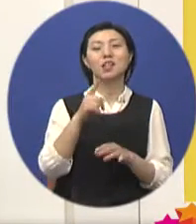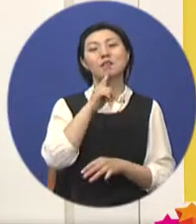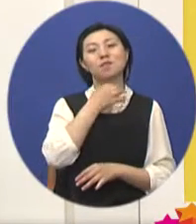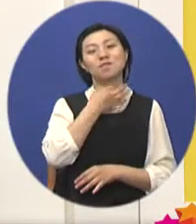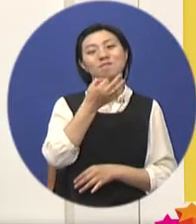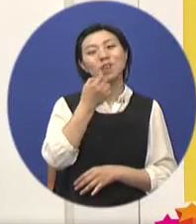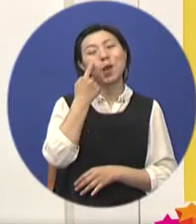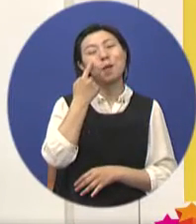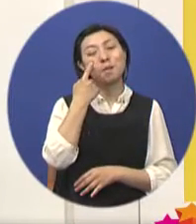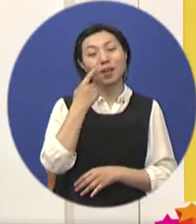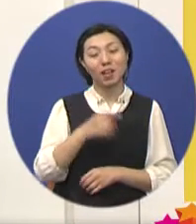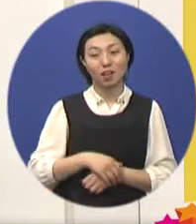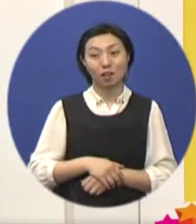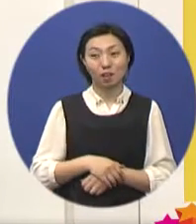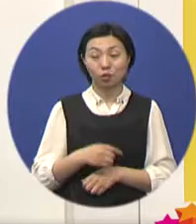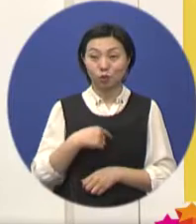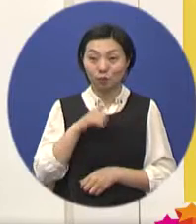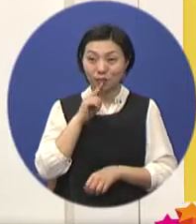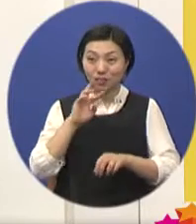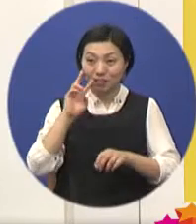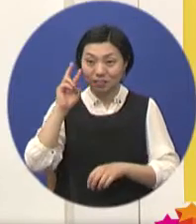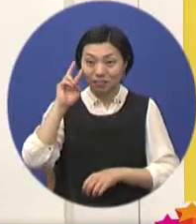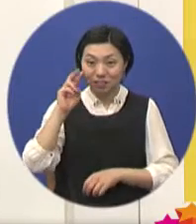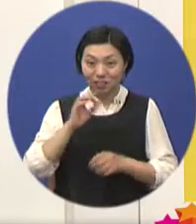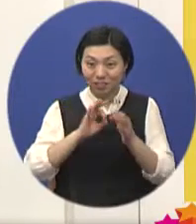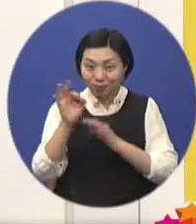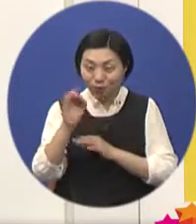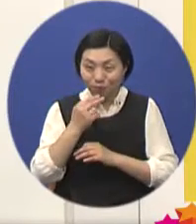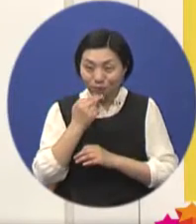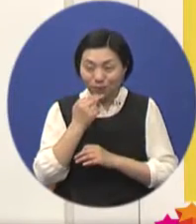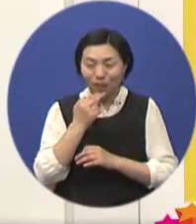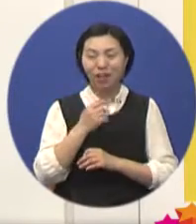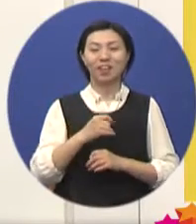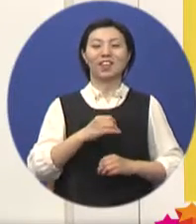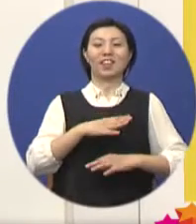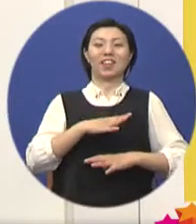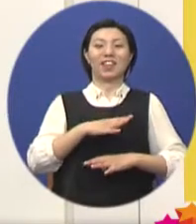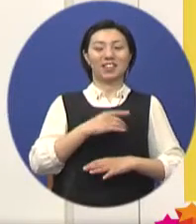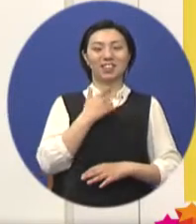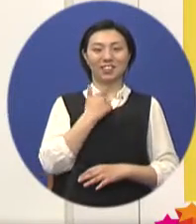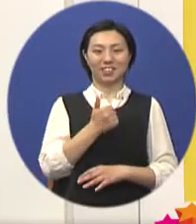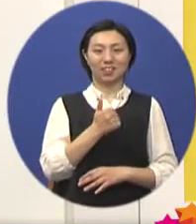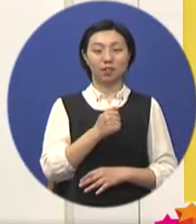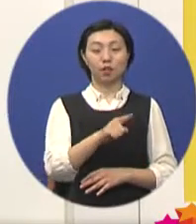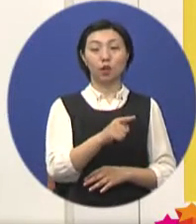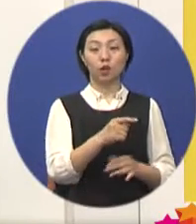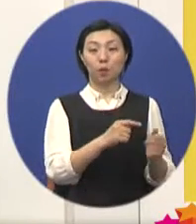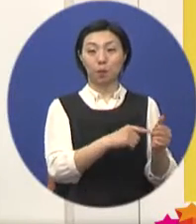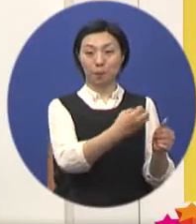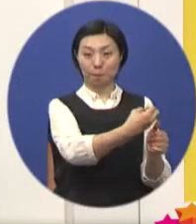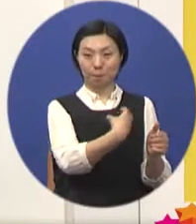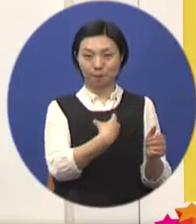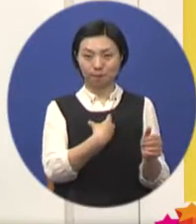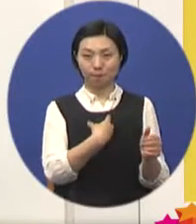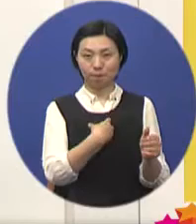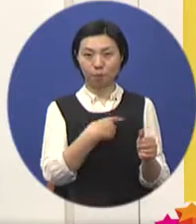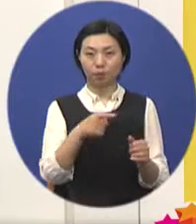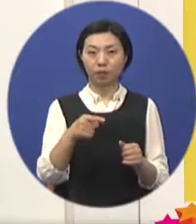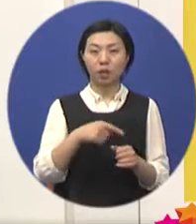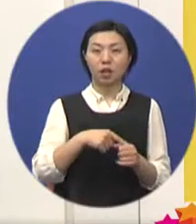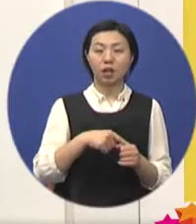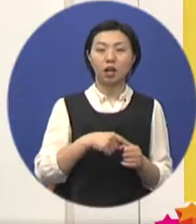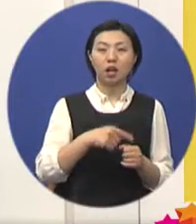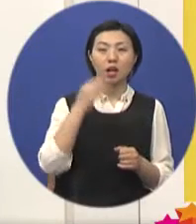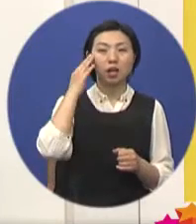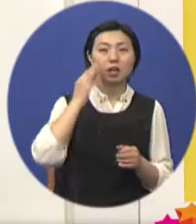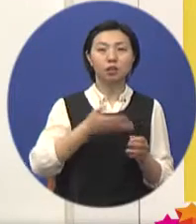그, 보냈어요? 뭐 잘못된 건 없었죠? 예. 깜짝 놀랐네. 근데 어머니가 그렇게 외우시면 가노라 삼각산하 다시 보자